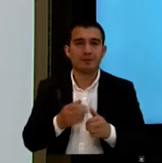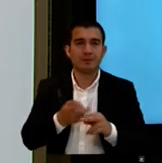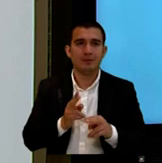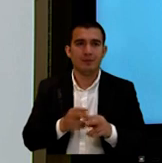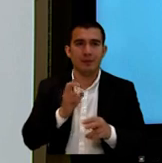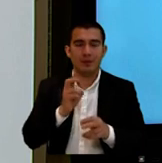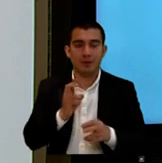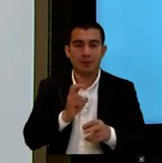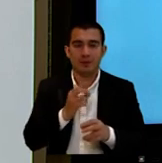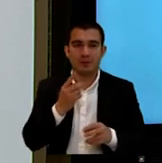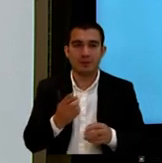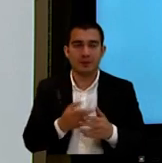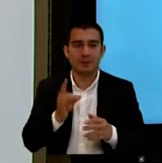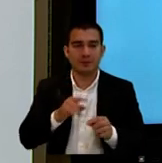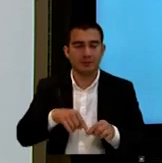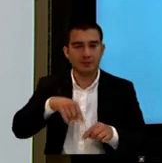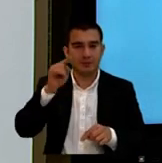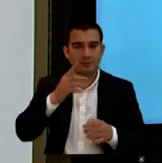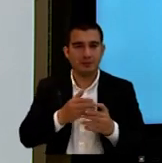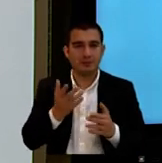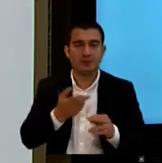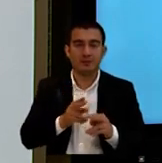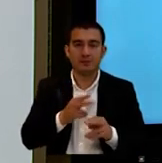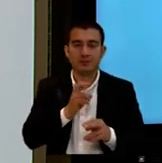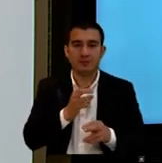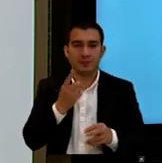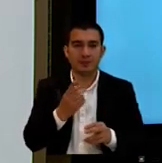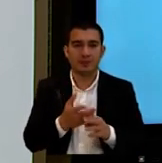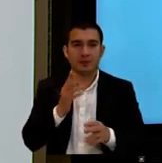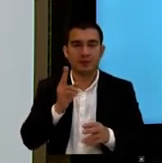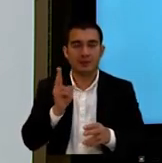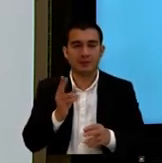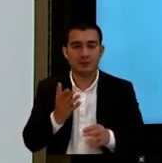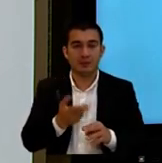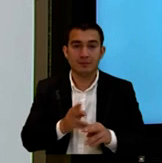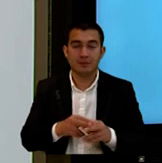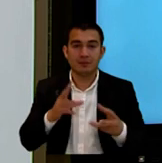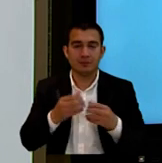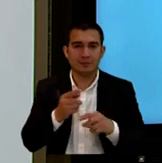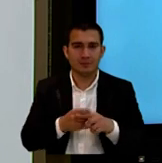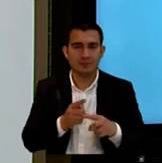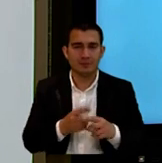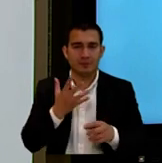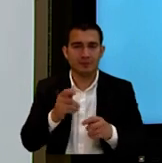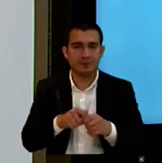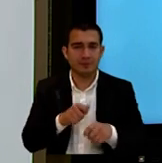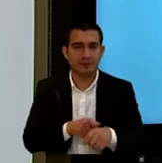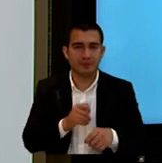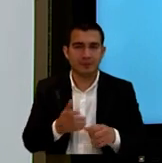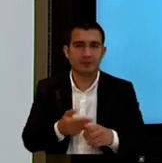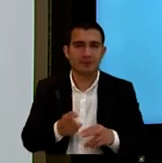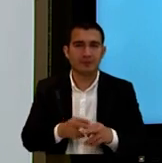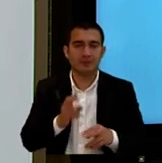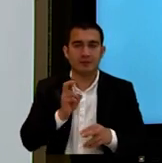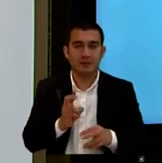B1 tomning balandligi, B1K 10 metrli tomonning yarimi, ya'ni 5 metr. B,